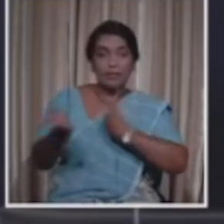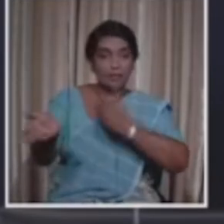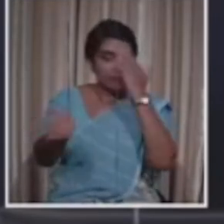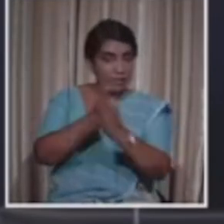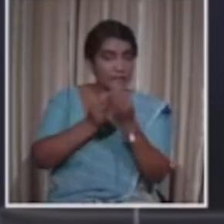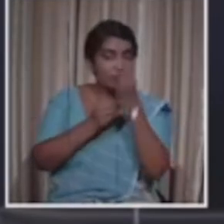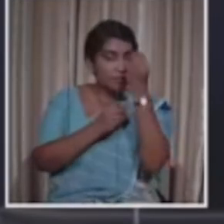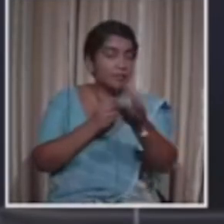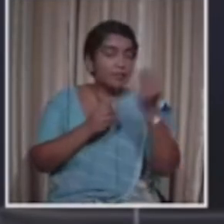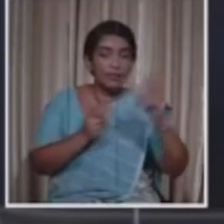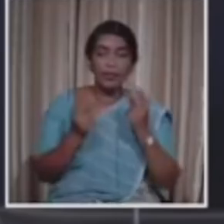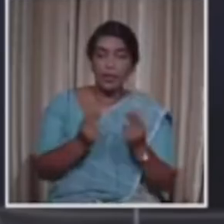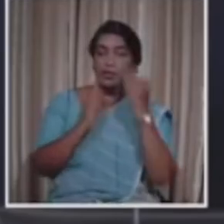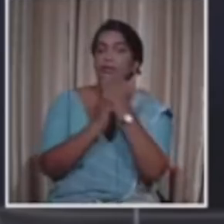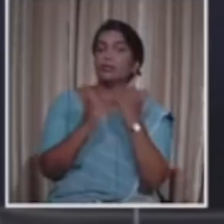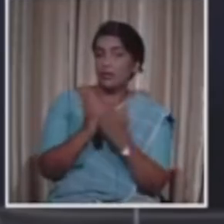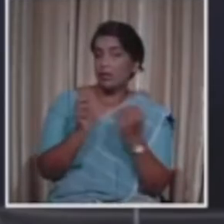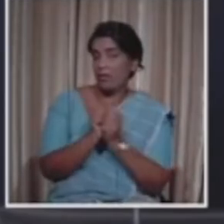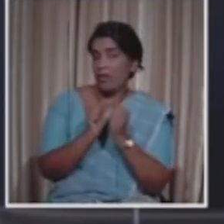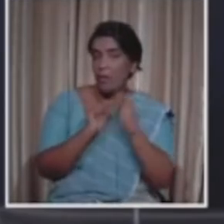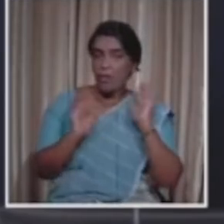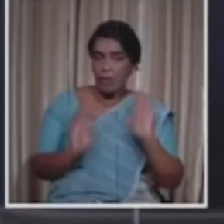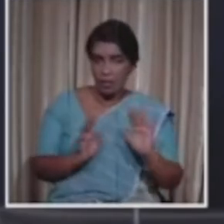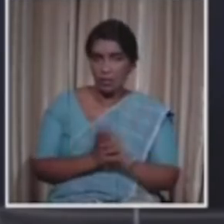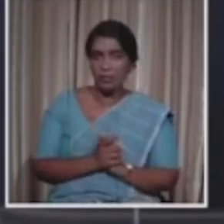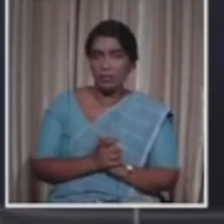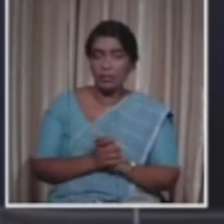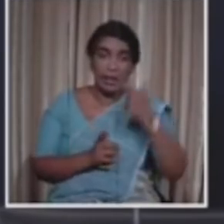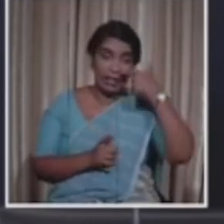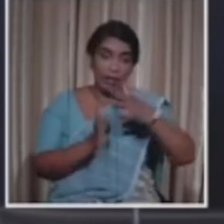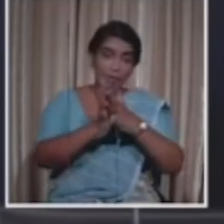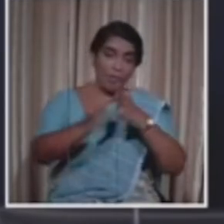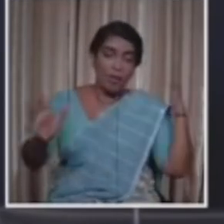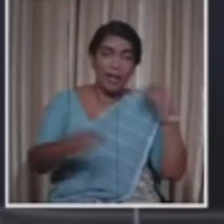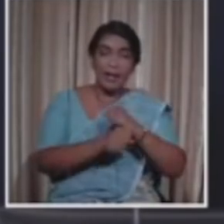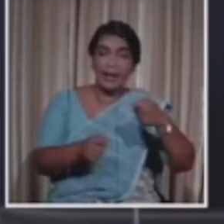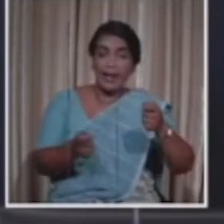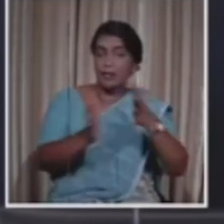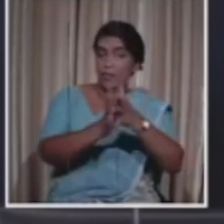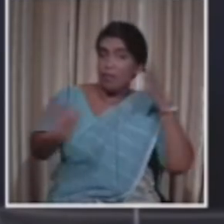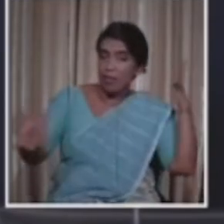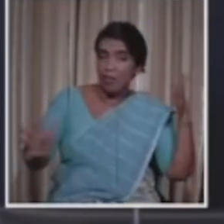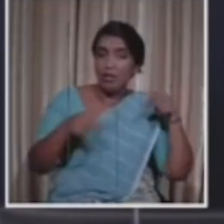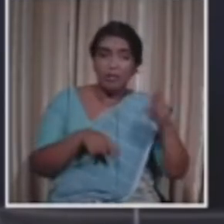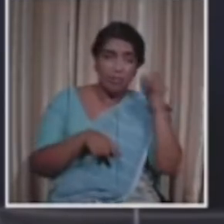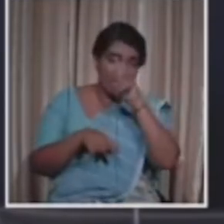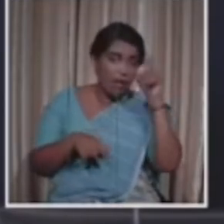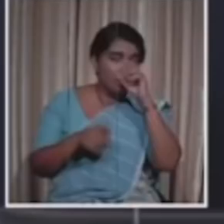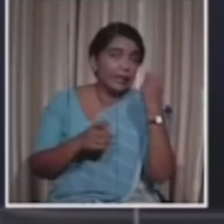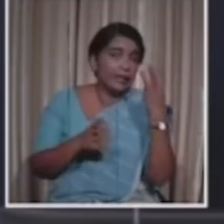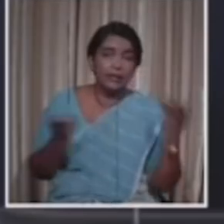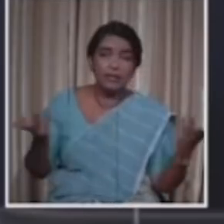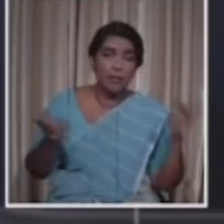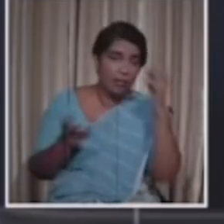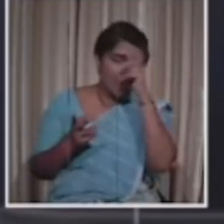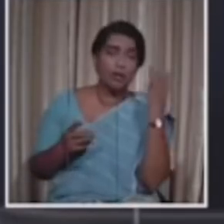යුතුට සහන දී මේ ශනික වැඩපිළිවෙලකට අපි යන්න ඕනේ. තෙල් පෝලිං, ගෑස් පෝලිං දැන් මේ මාස කීයක්ද? මාස